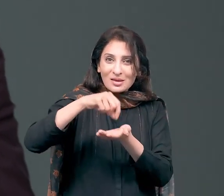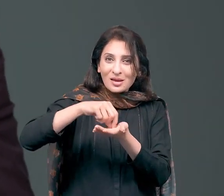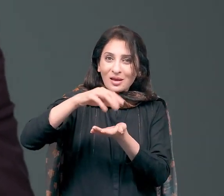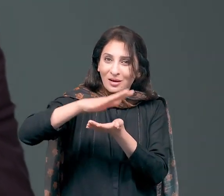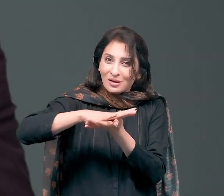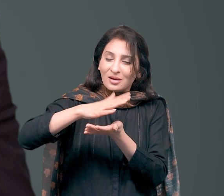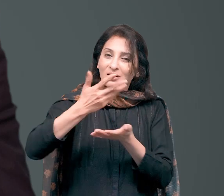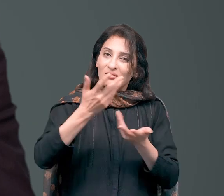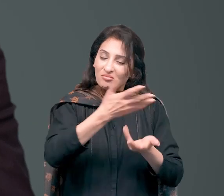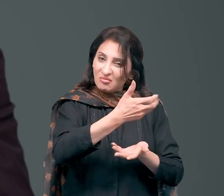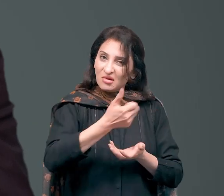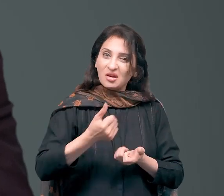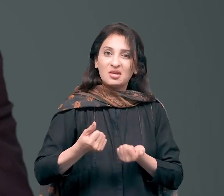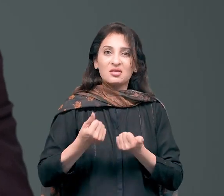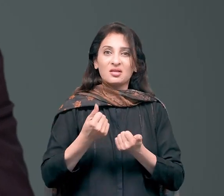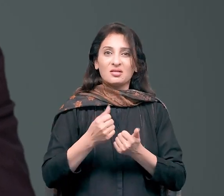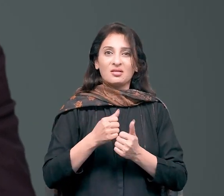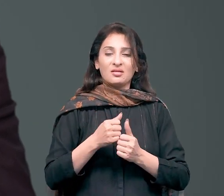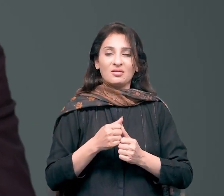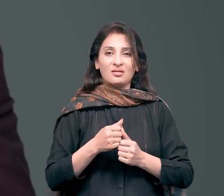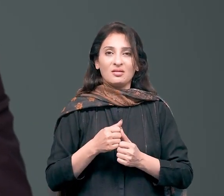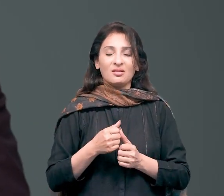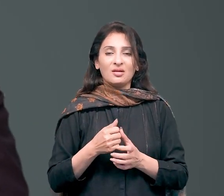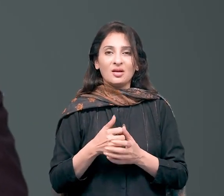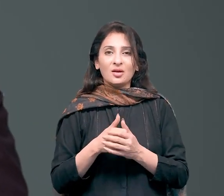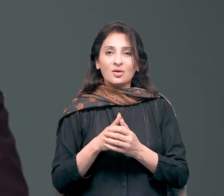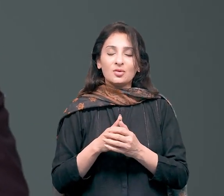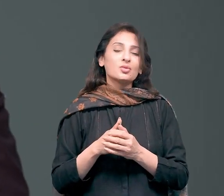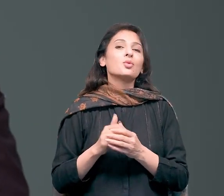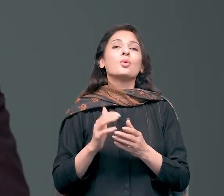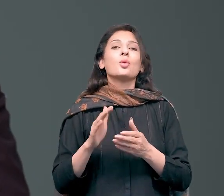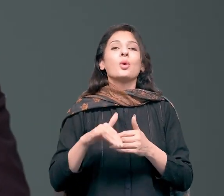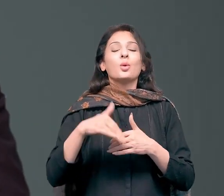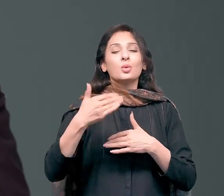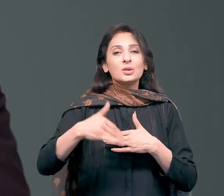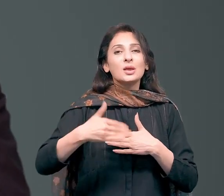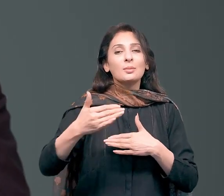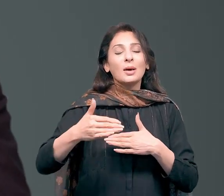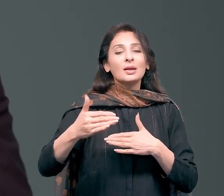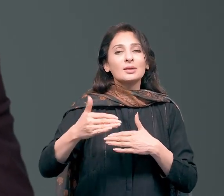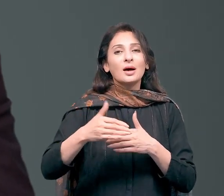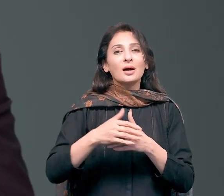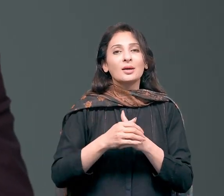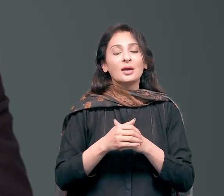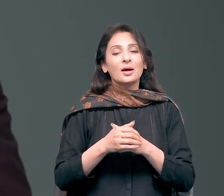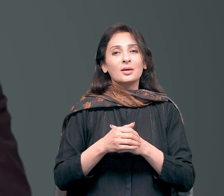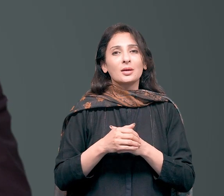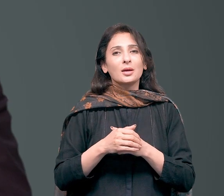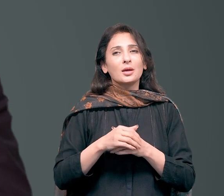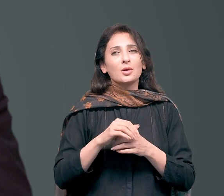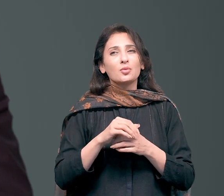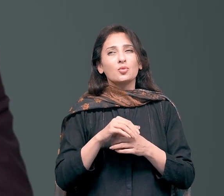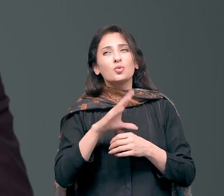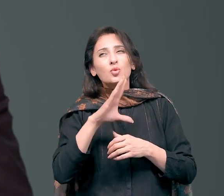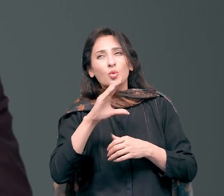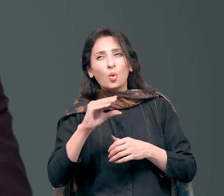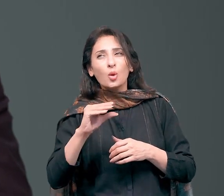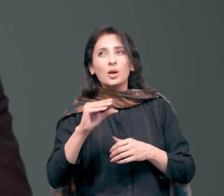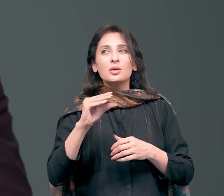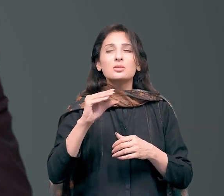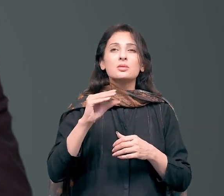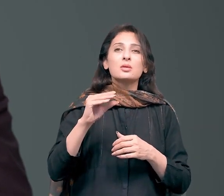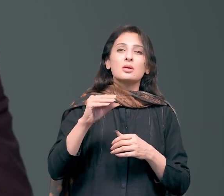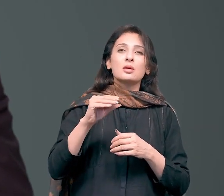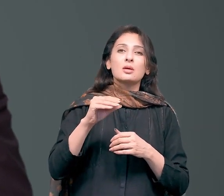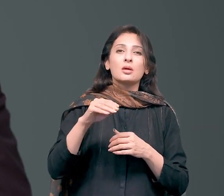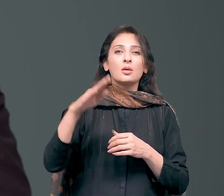کریڈٹ لیتے ہیں ایمرجنس آف پاکستان میں کہ میں نے انہیں رہنمائی کی. چند تھے مسلمان آفیسرز